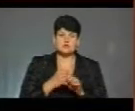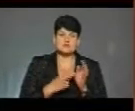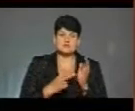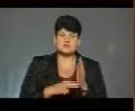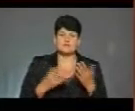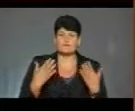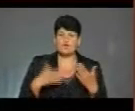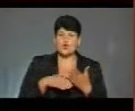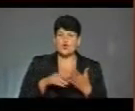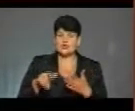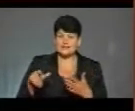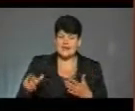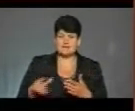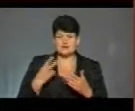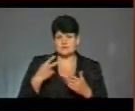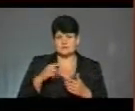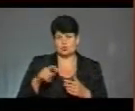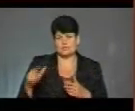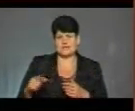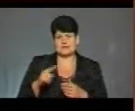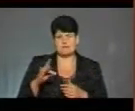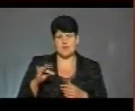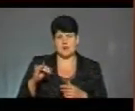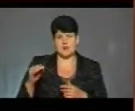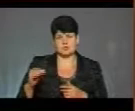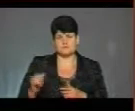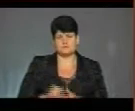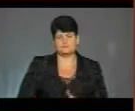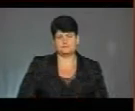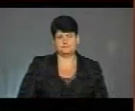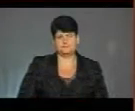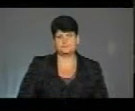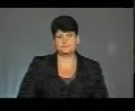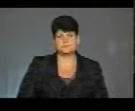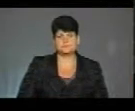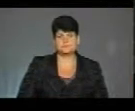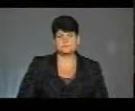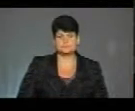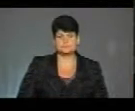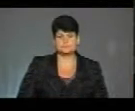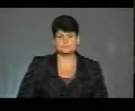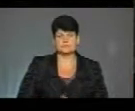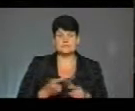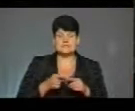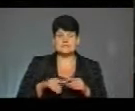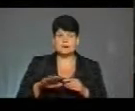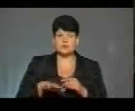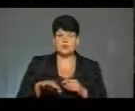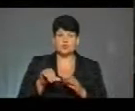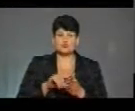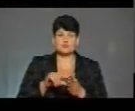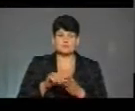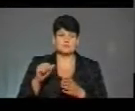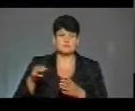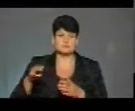волонтерів та 20 жителів Збаража. Подробиці у сюжеті Богдана Буденчука. Це подвір'я учасника бойових